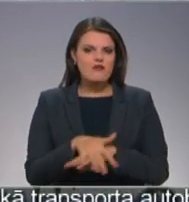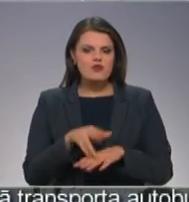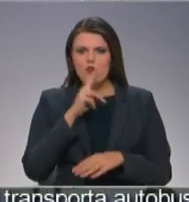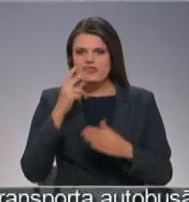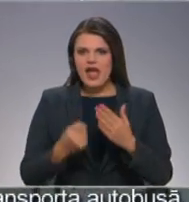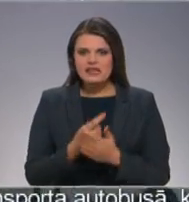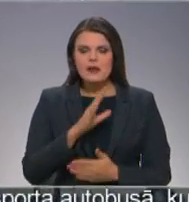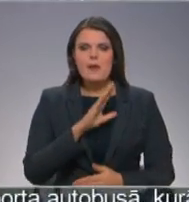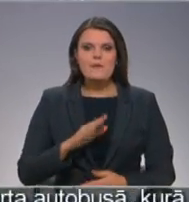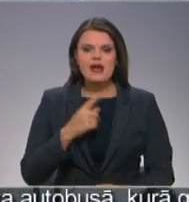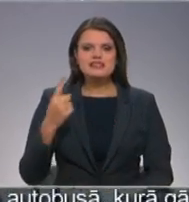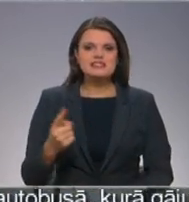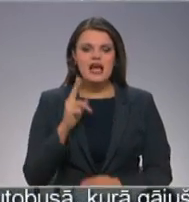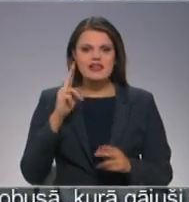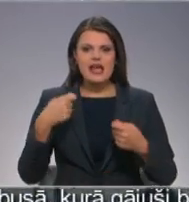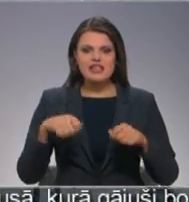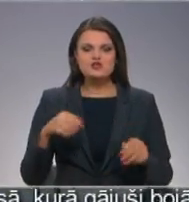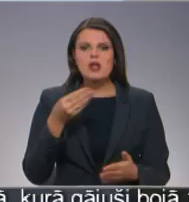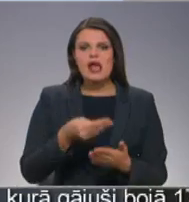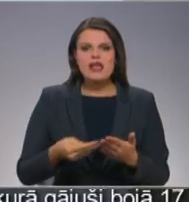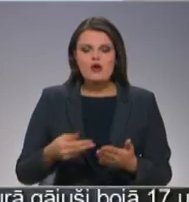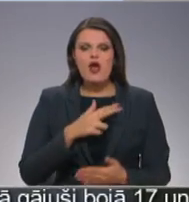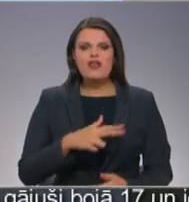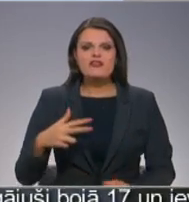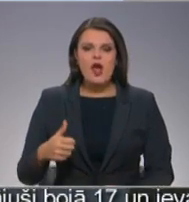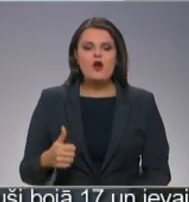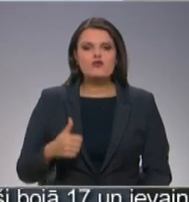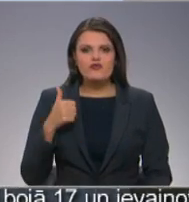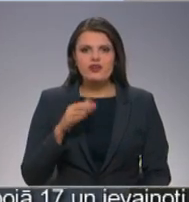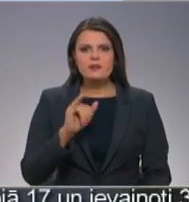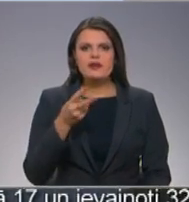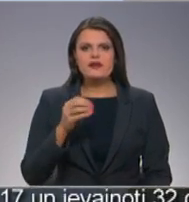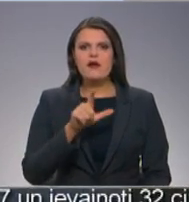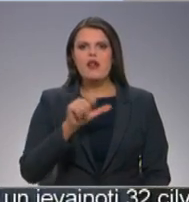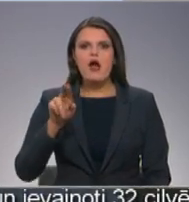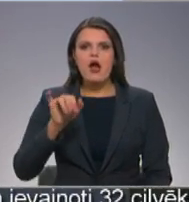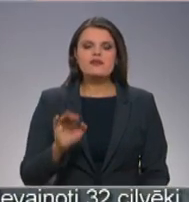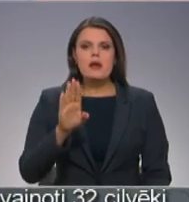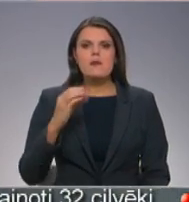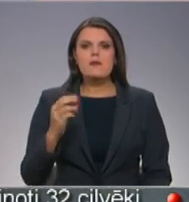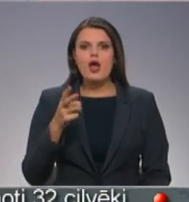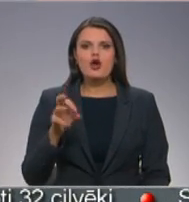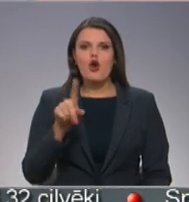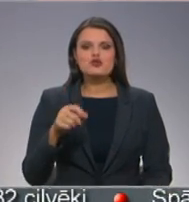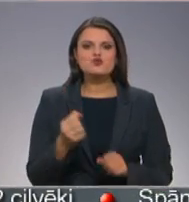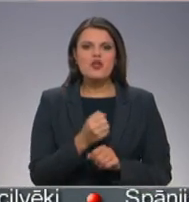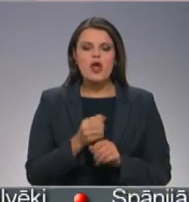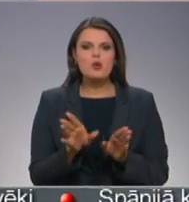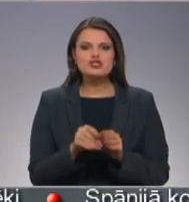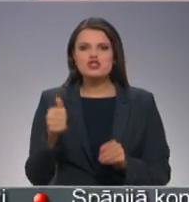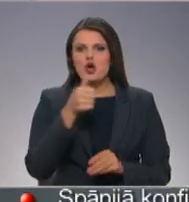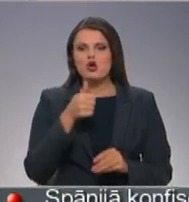Pēc gada izsolē kombināta mantu iegādājies Dāņu kapitāla uzņēmums Miķelāni Bekons. Tas nodarbojas ar cūku